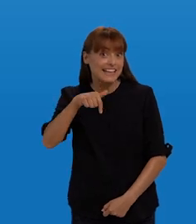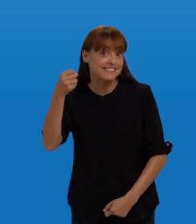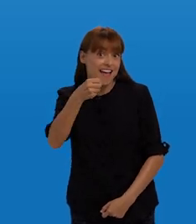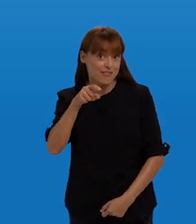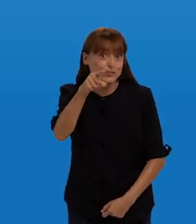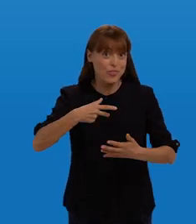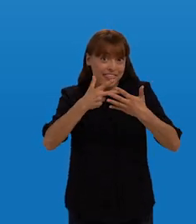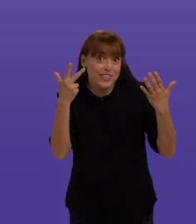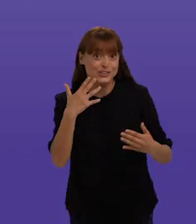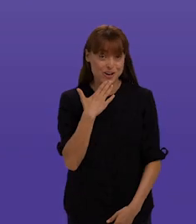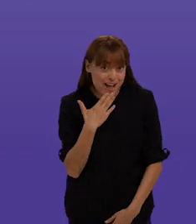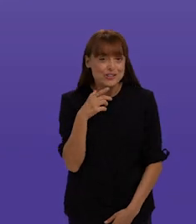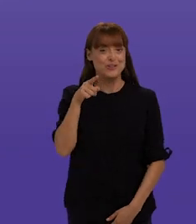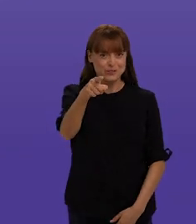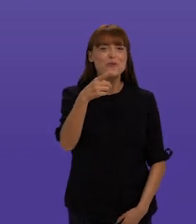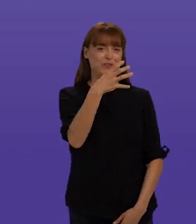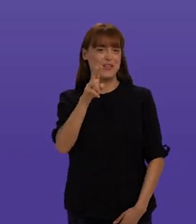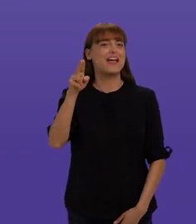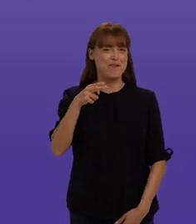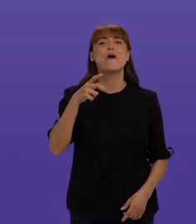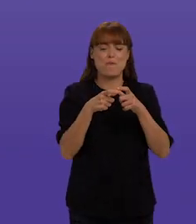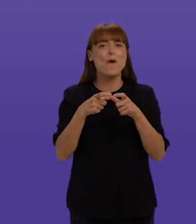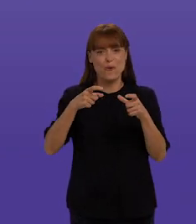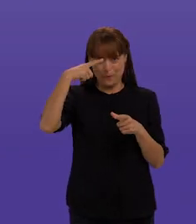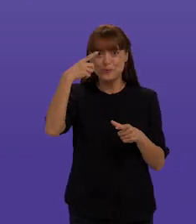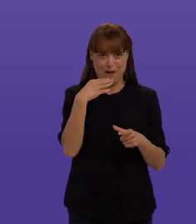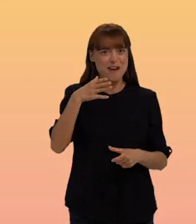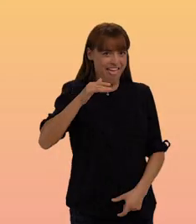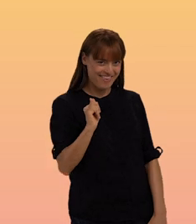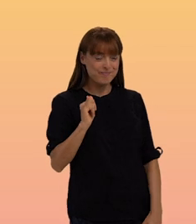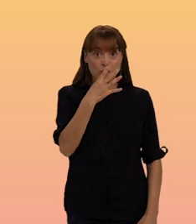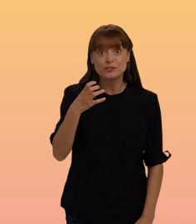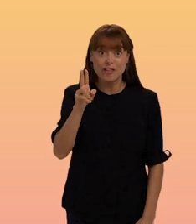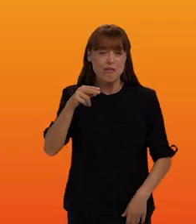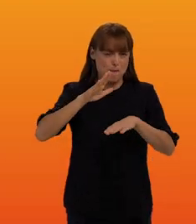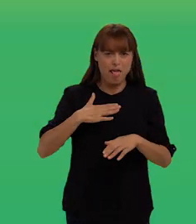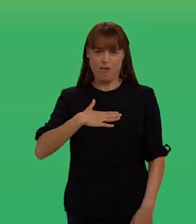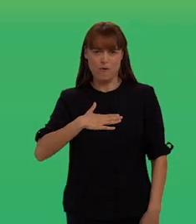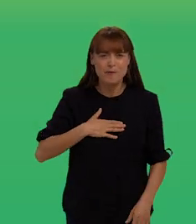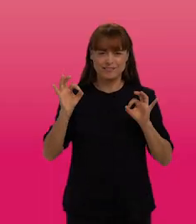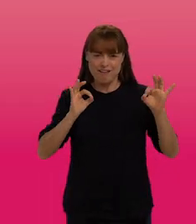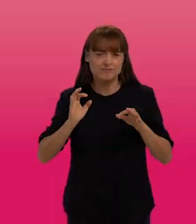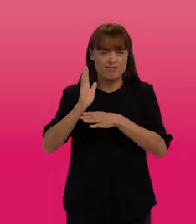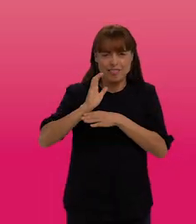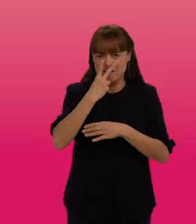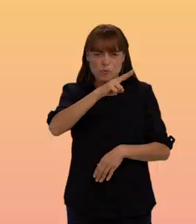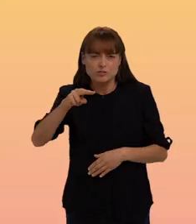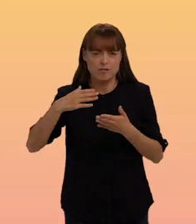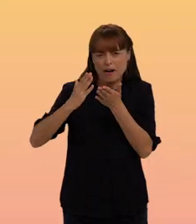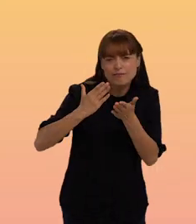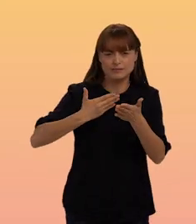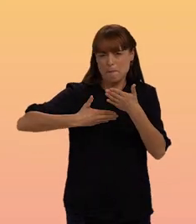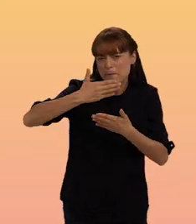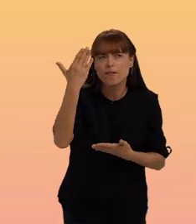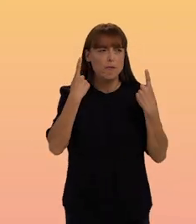Si en guany fas 18 anys, tens els 400 euros del Bo Cultura Jove. 400 euros per a òpera, teatre, cinema, museus, llibres, premsa,